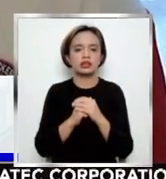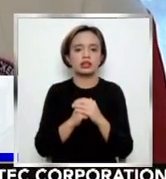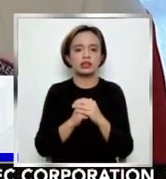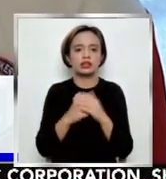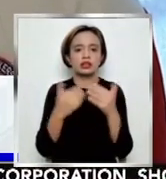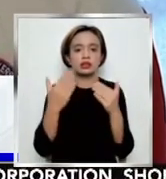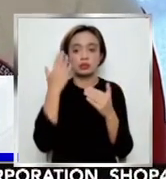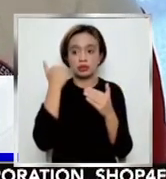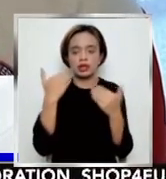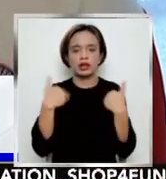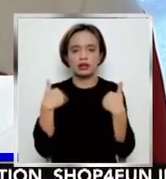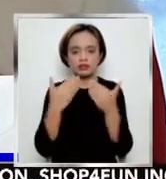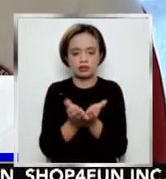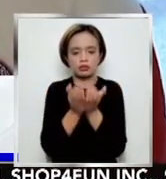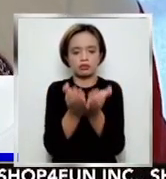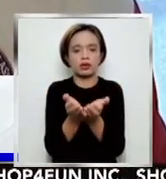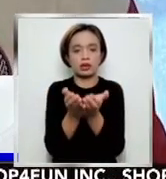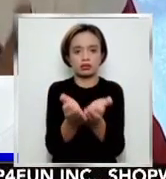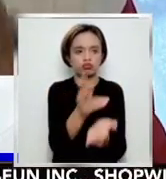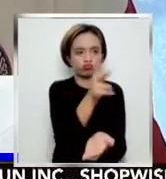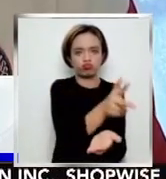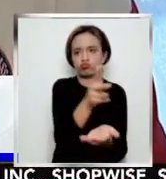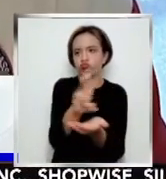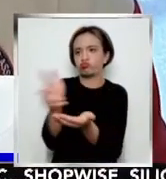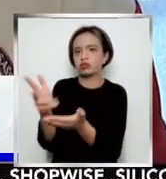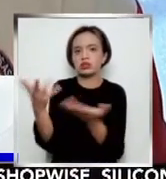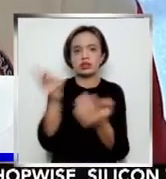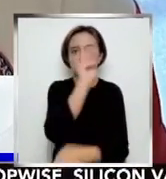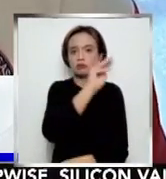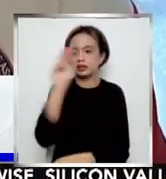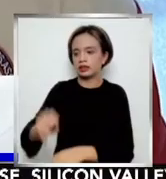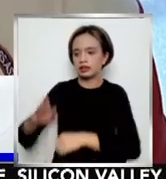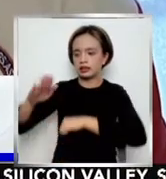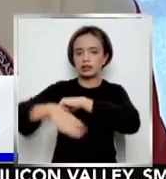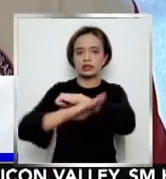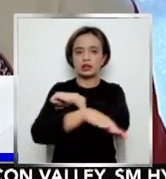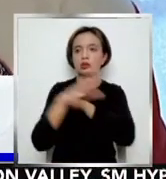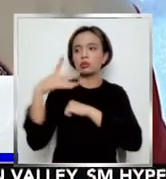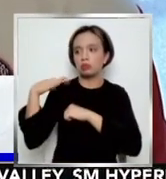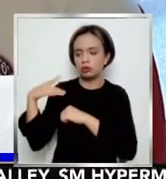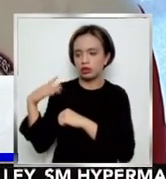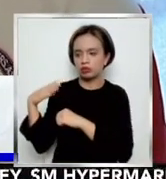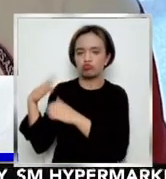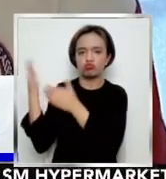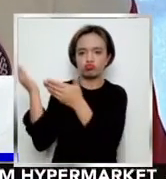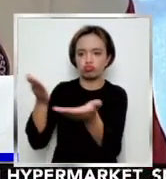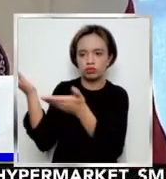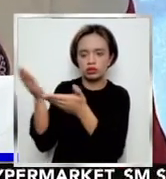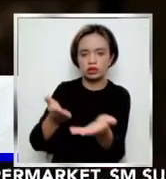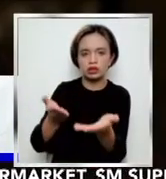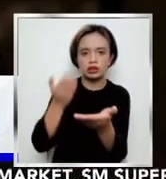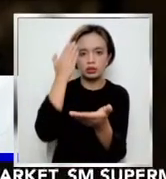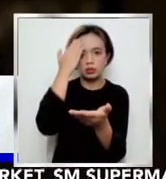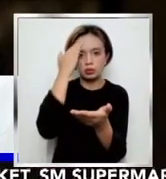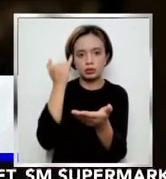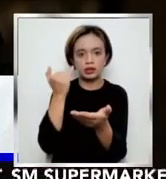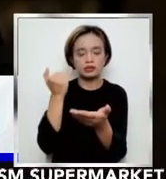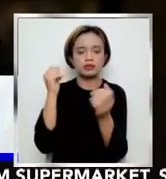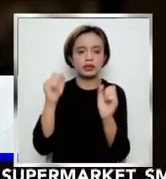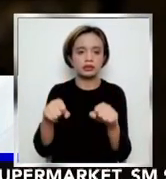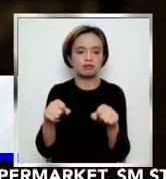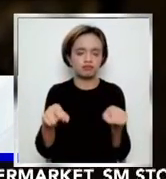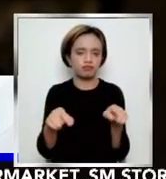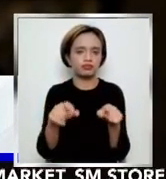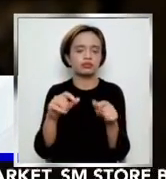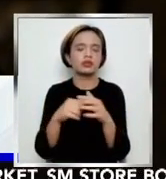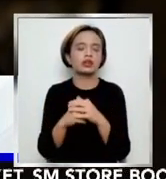na nakaparada dyan sa Manila Bay waiting for their turn para makapag-berth sa loob ng pier. Sa Manila